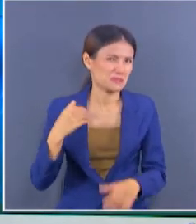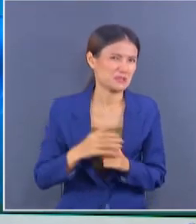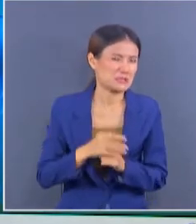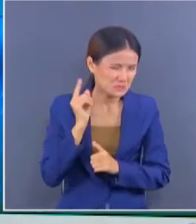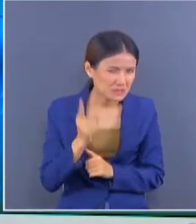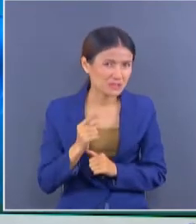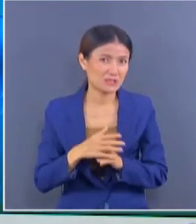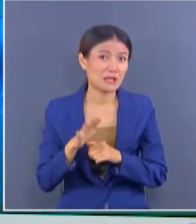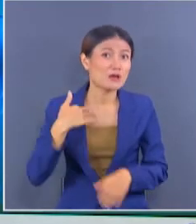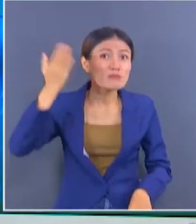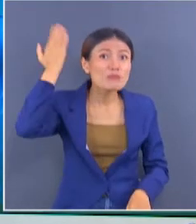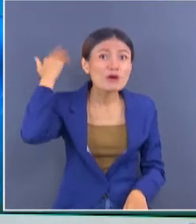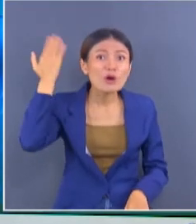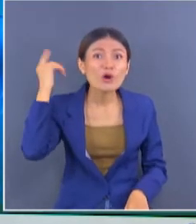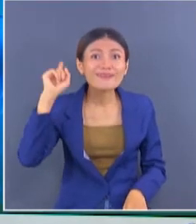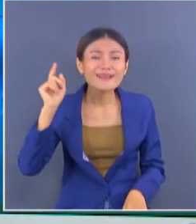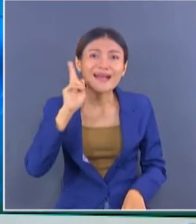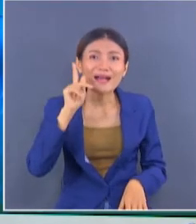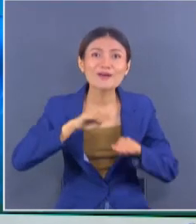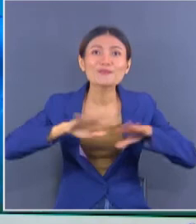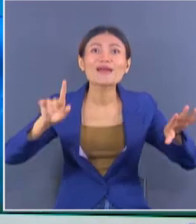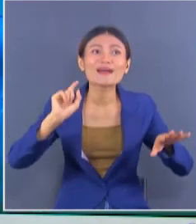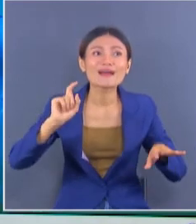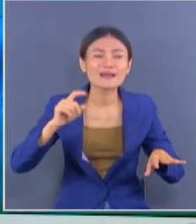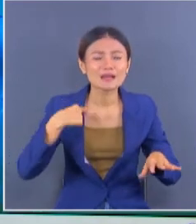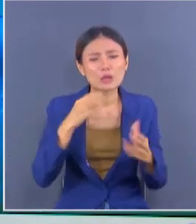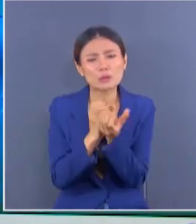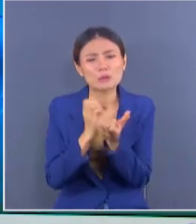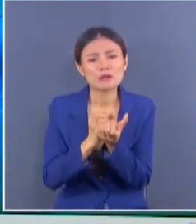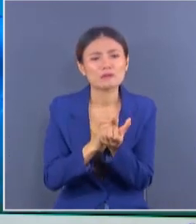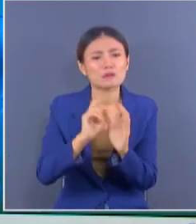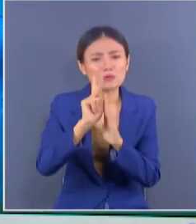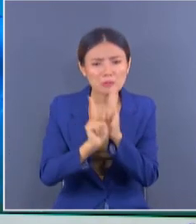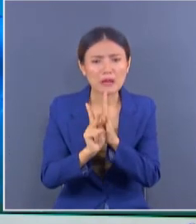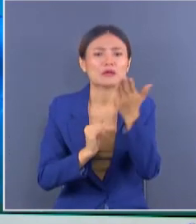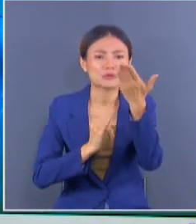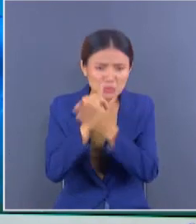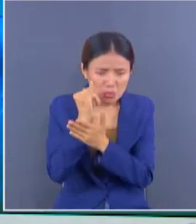ของการเปิดคาสิโนอย่างถูกกฎหมายในบ้านเราในแม่ไม่ถูกกฎหมายก็ยังมีแบบนี้อยู่วันยังค่ำนะฮะ